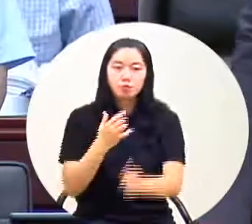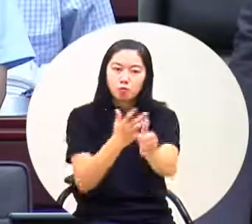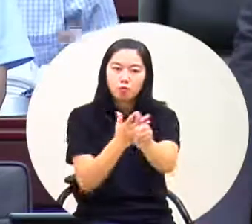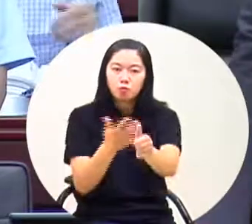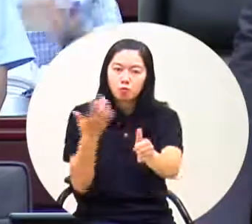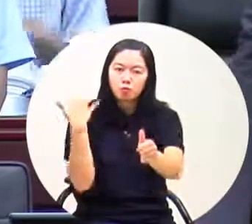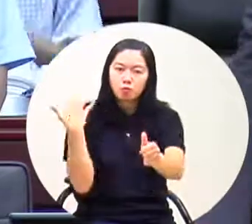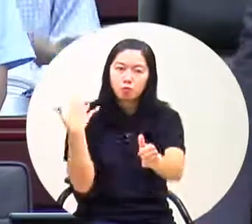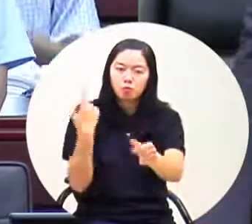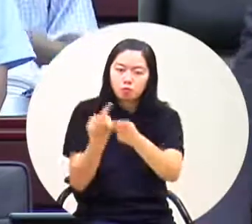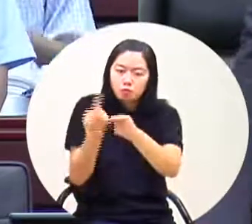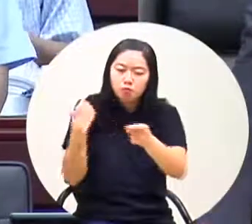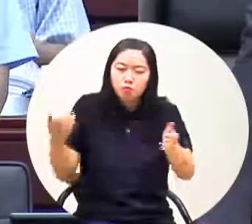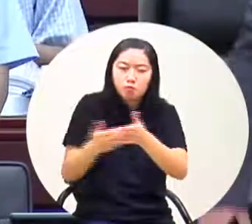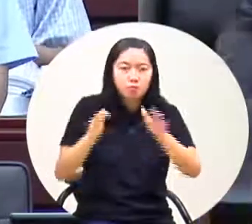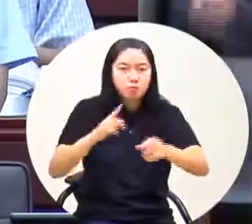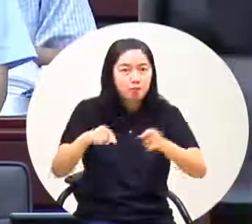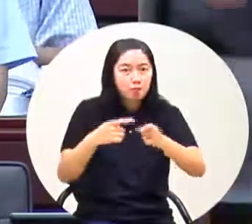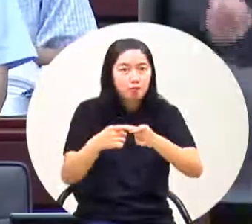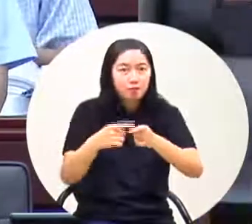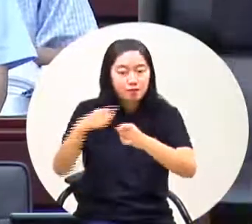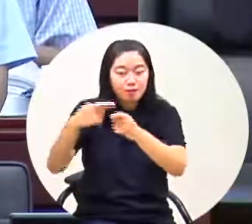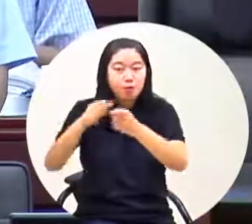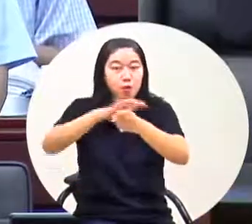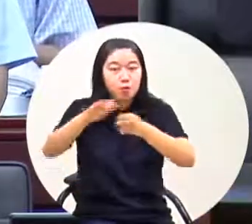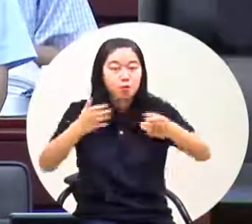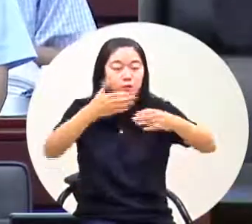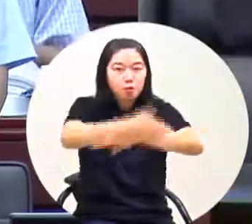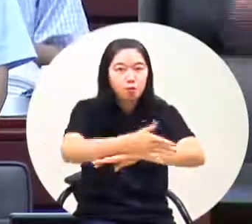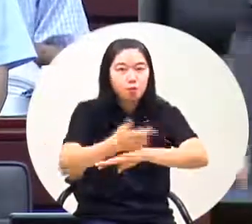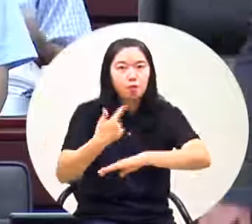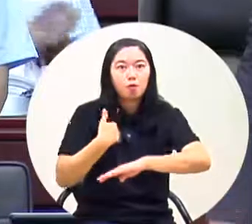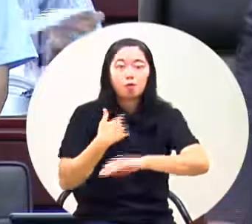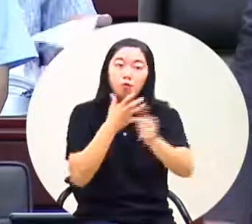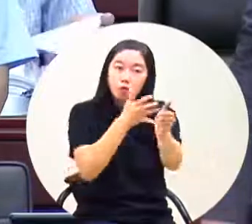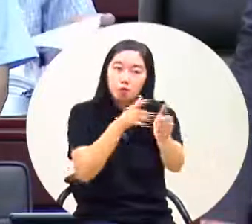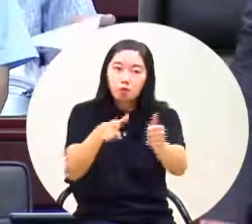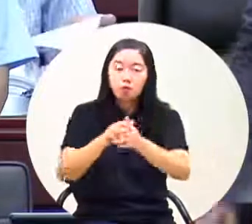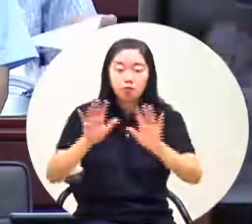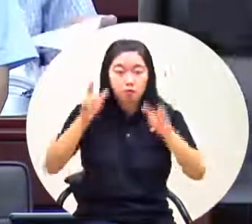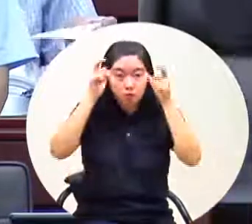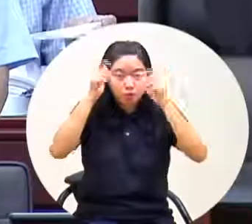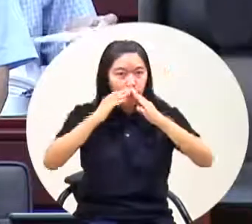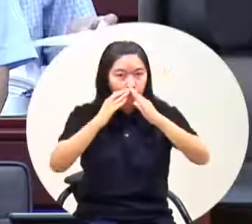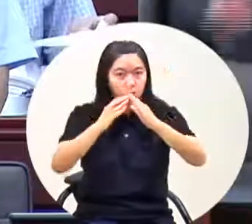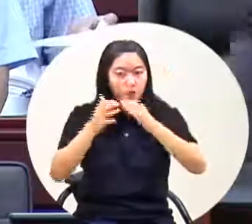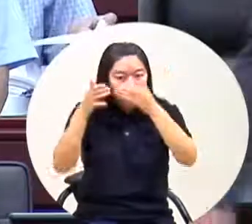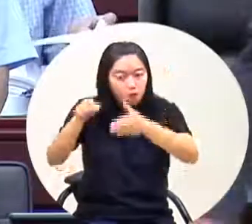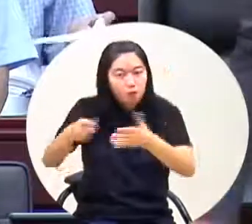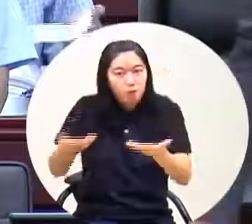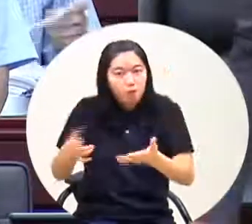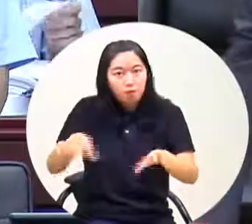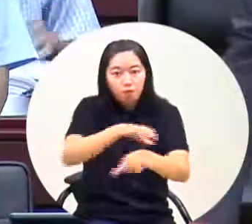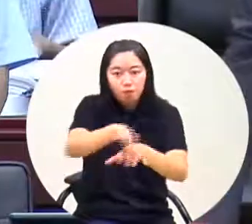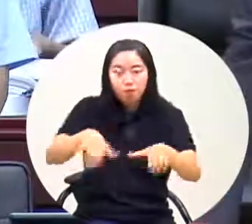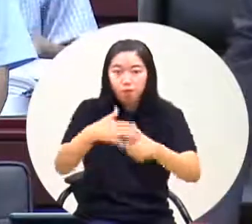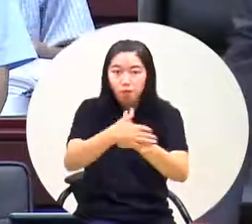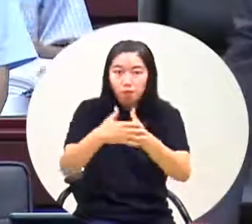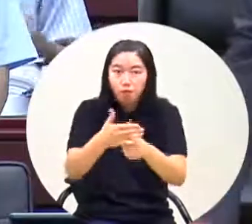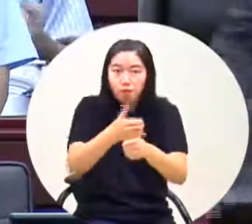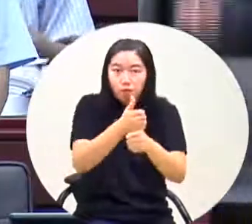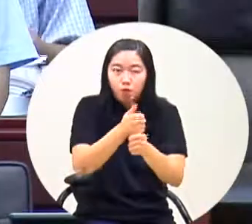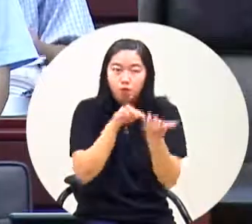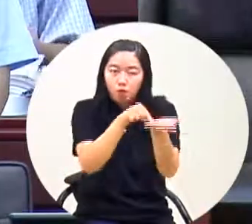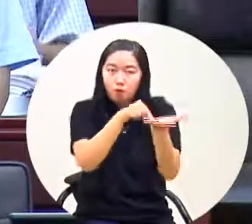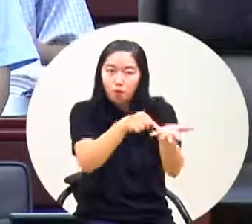大概已经一年了，已经一年过去了，不知道我们高雄市针对这个部分跟环保署争取的这样子的经费来做这